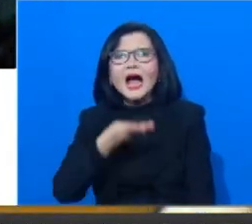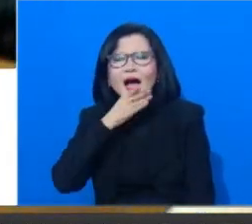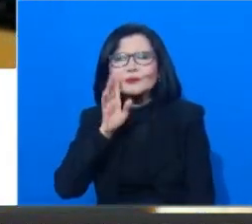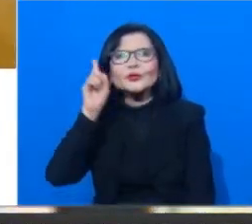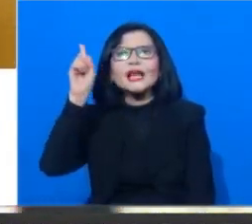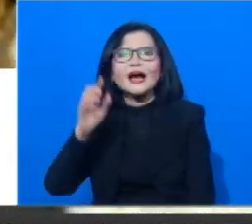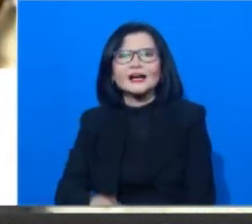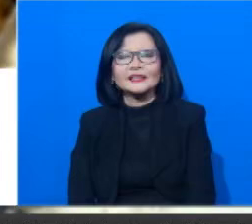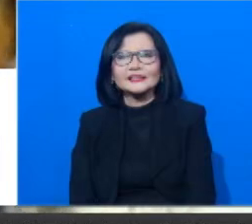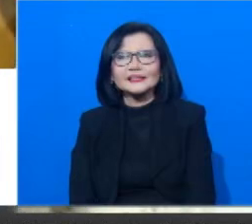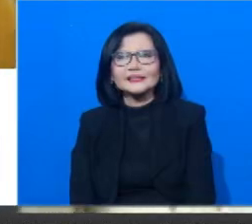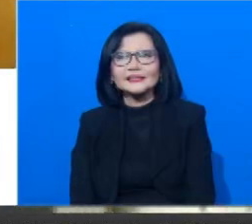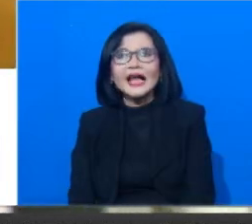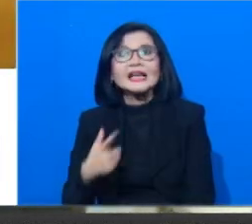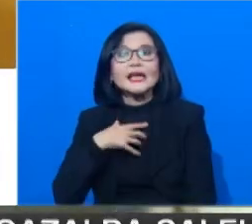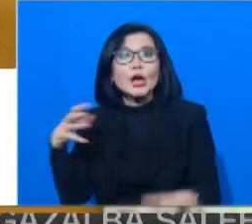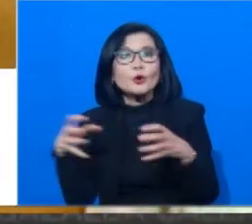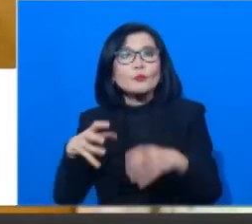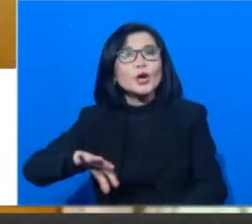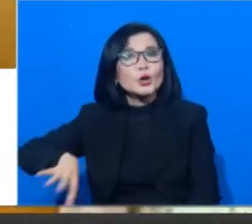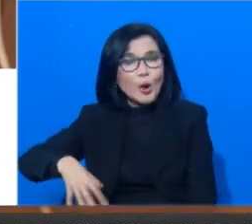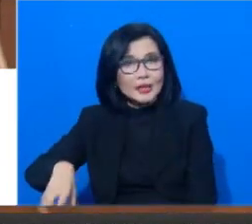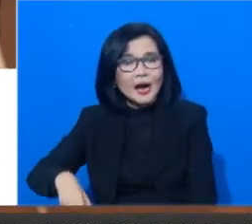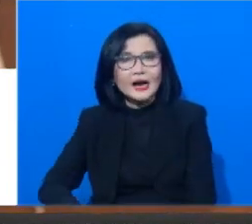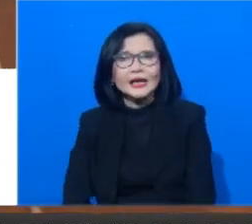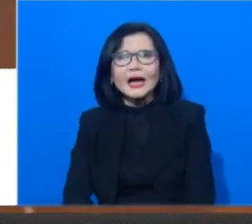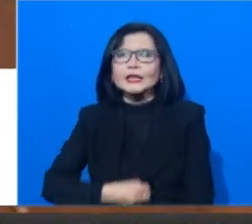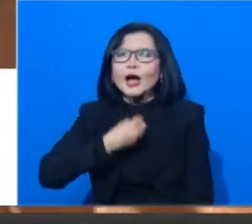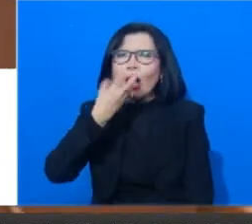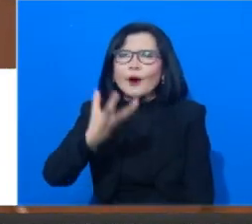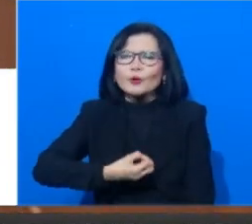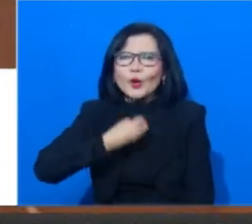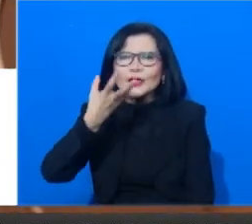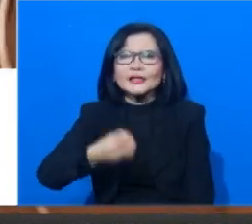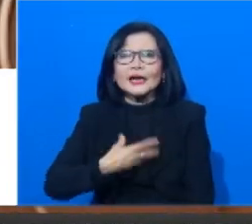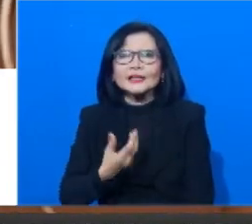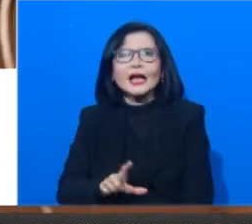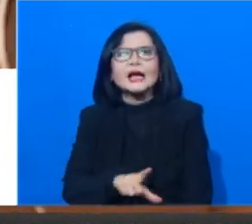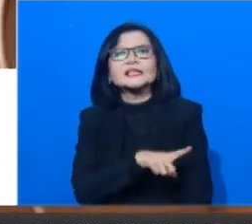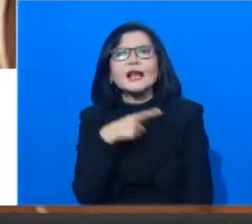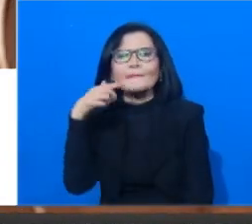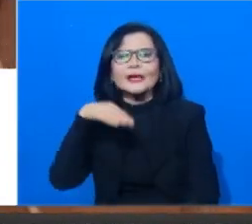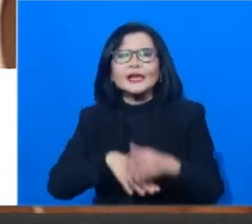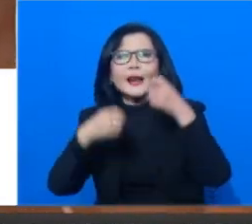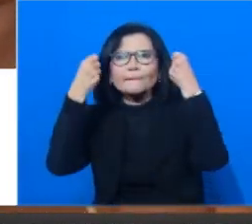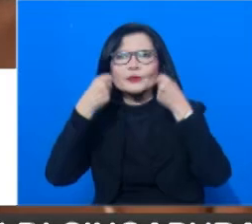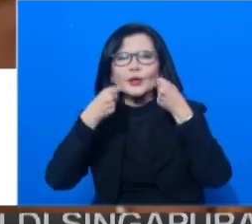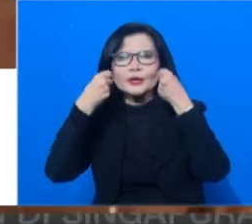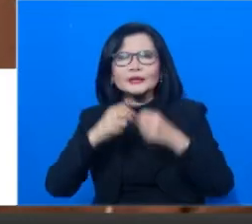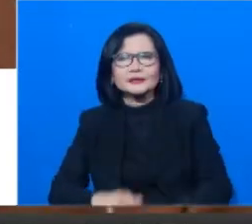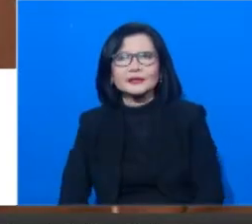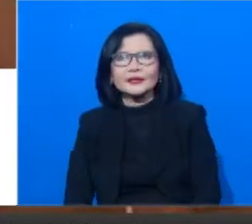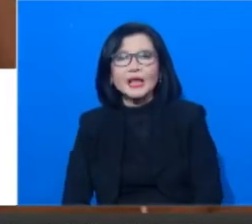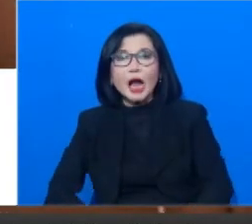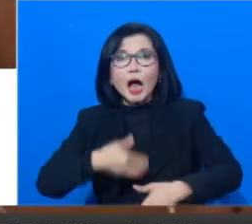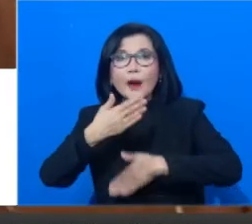sejak semalam saya selalu kumpul S keluarga dan mengutarakan isi hati saya yang selama saya di dalam sana Alhamdulillah sudah Mas pegi proses eh